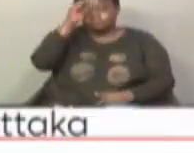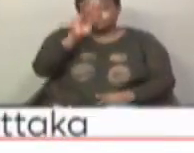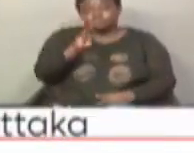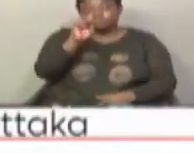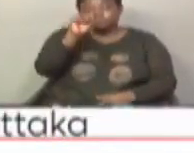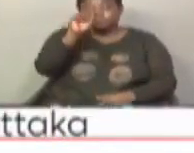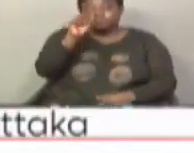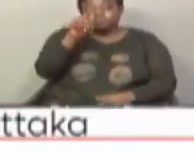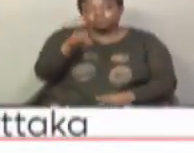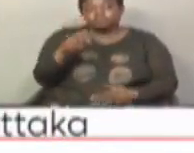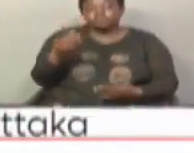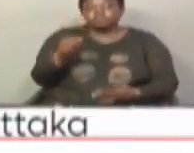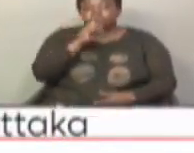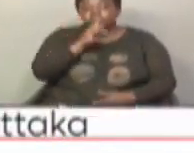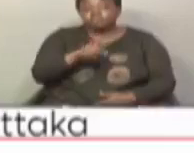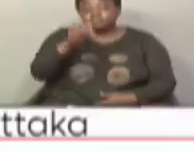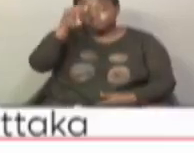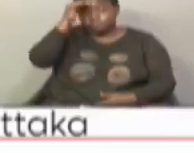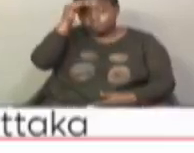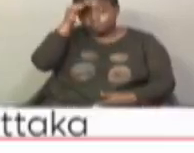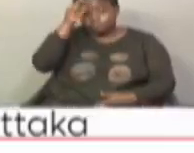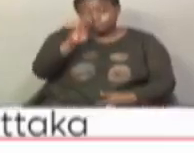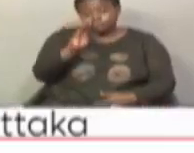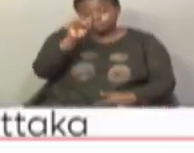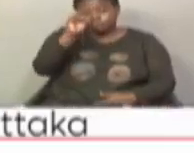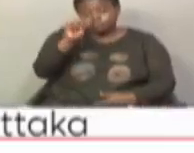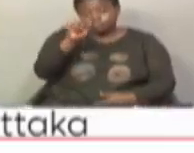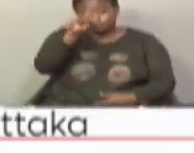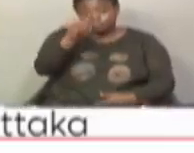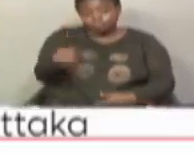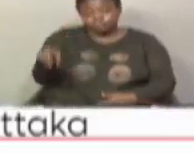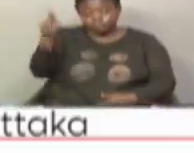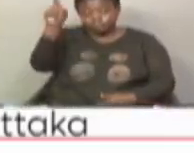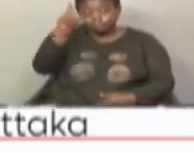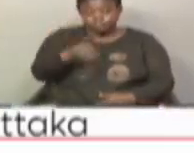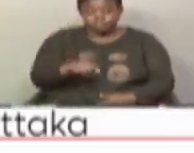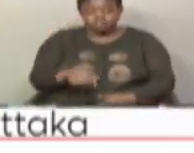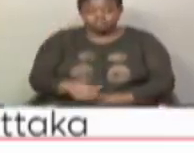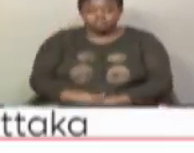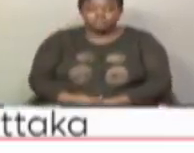kaakati ndagira nti poliisi bondi eyo esaziddwamu nsaziza mu kaakati